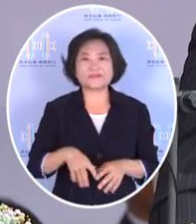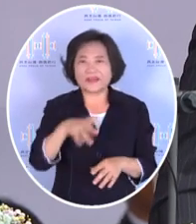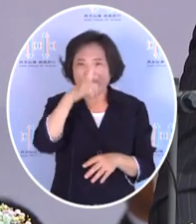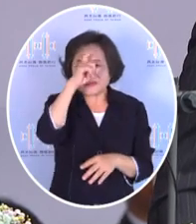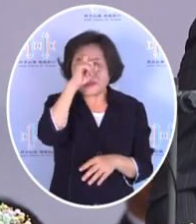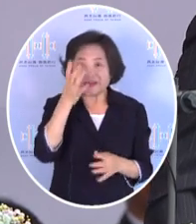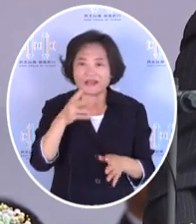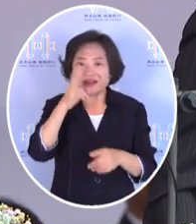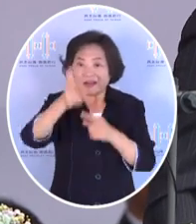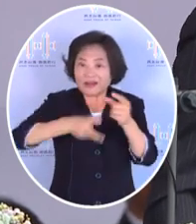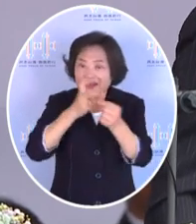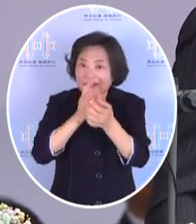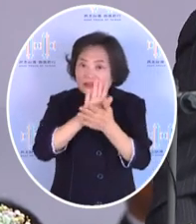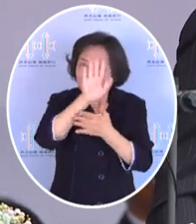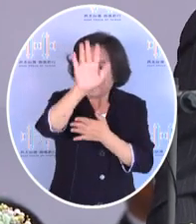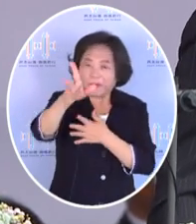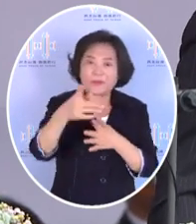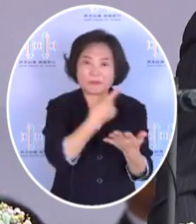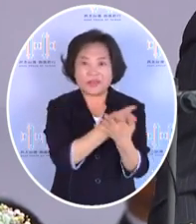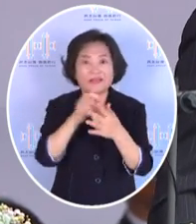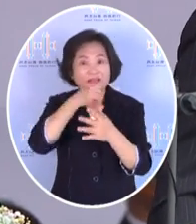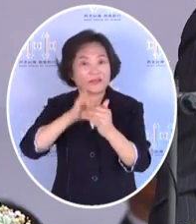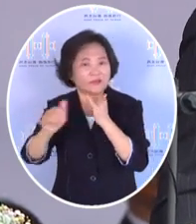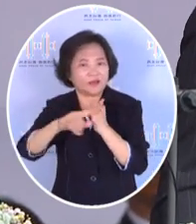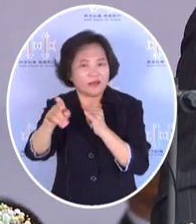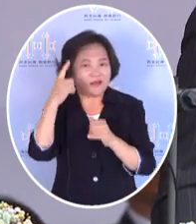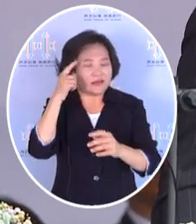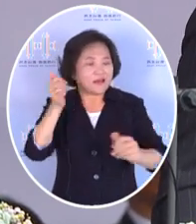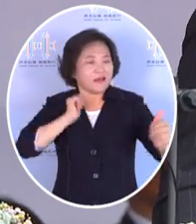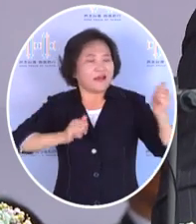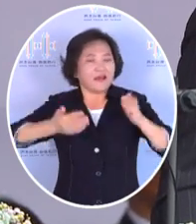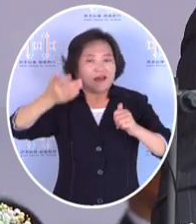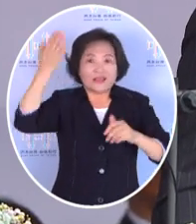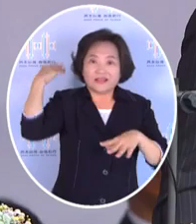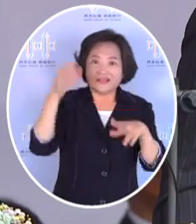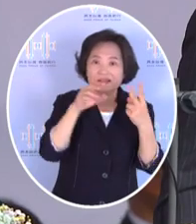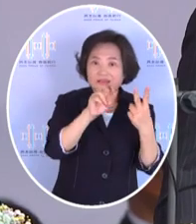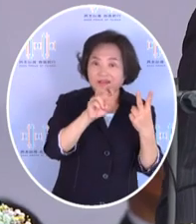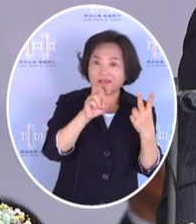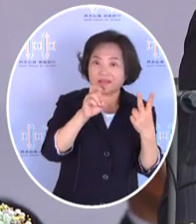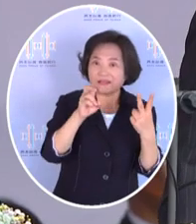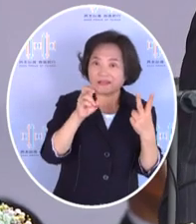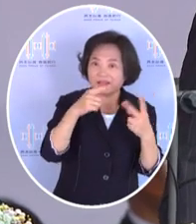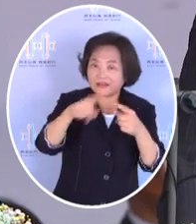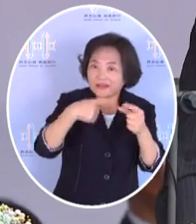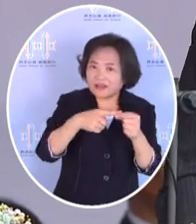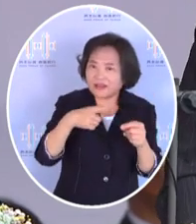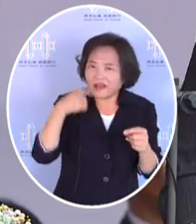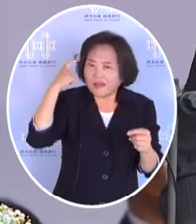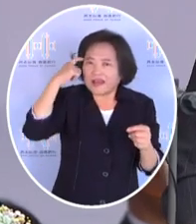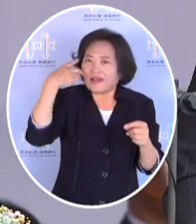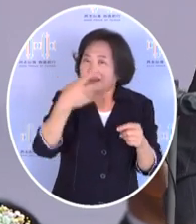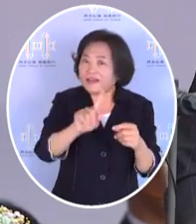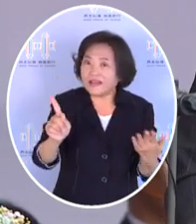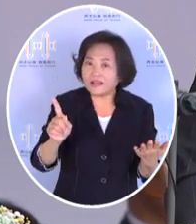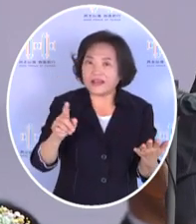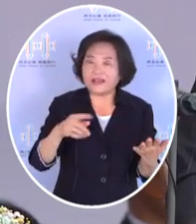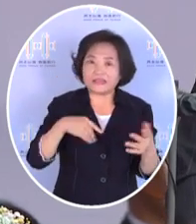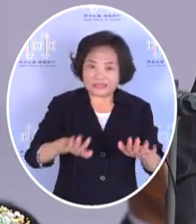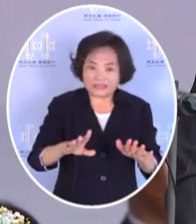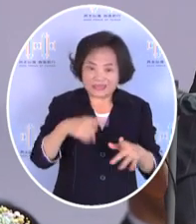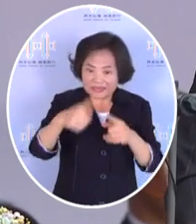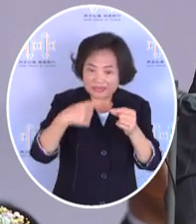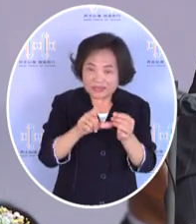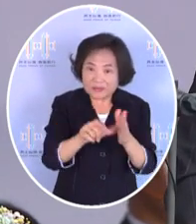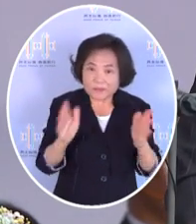愿20年后的台湾人回想2020年的时候，会想起正是在这一